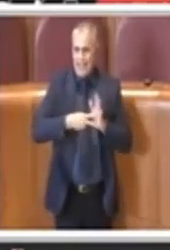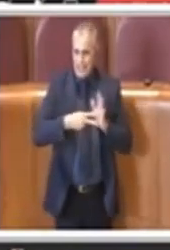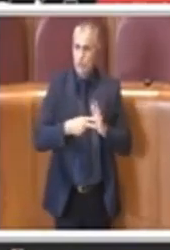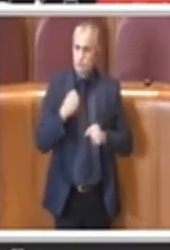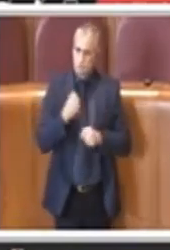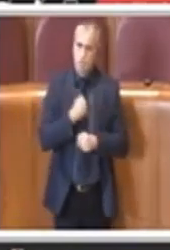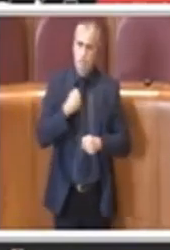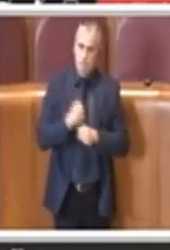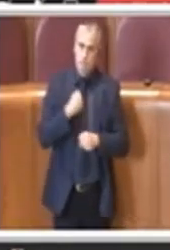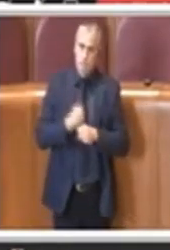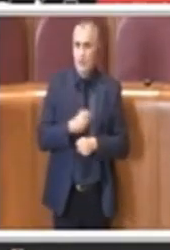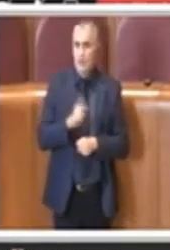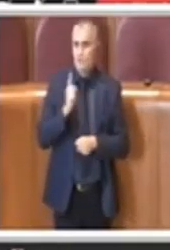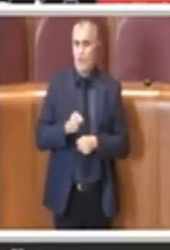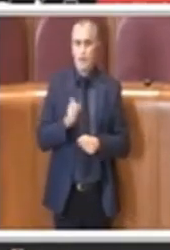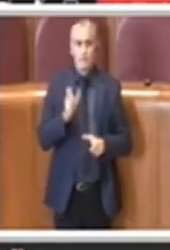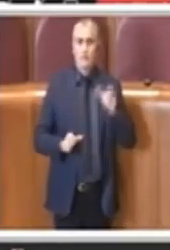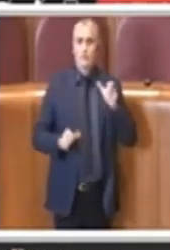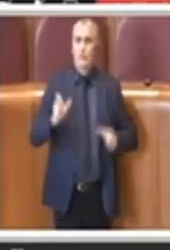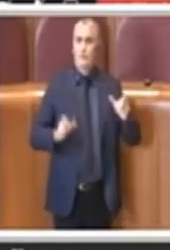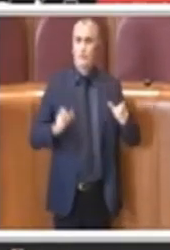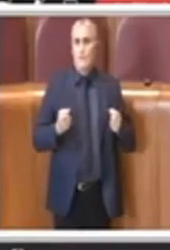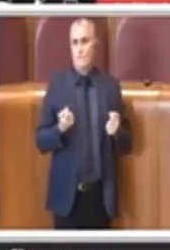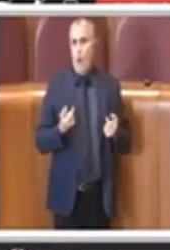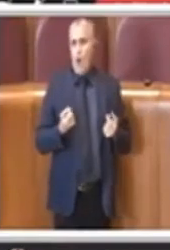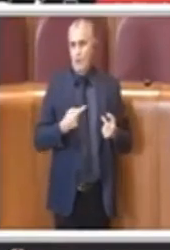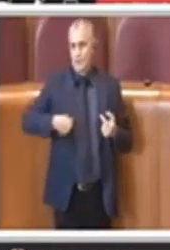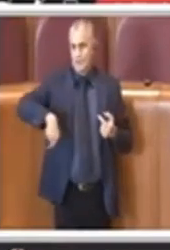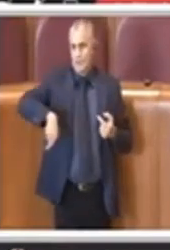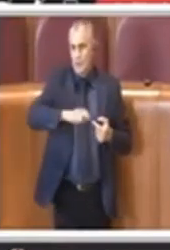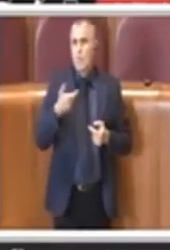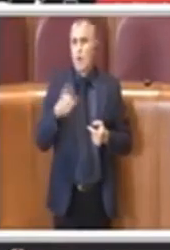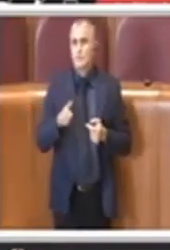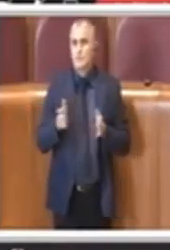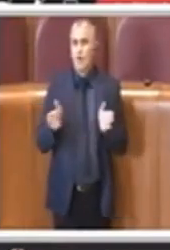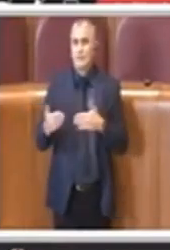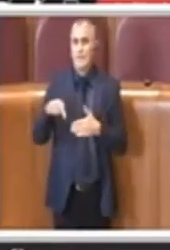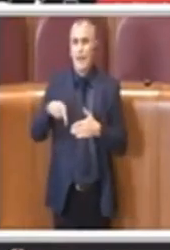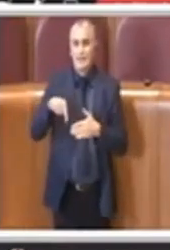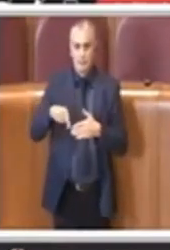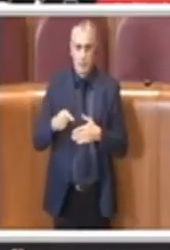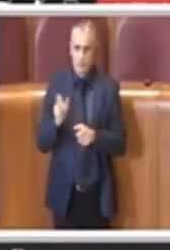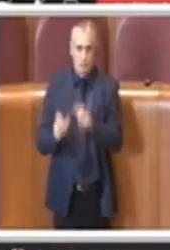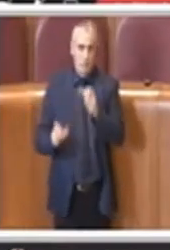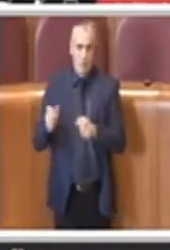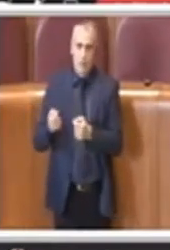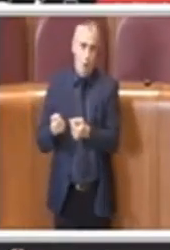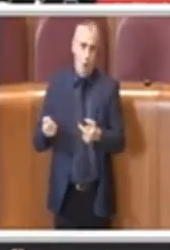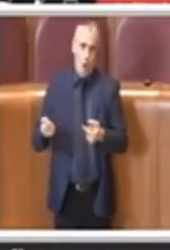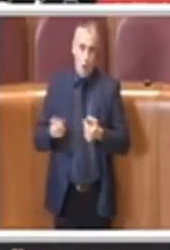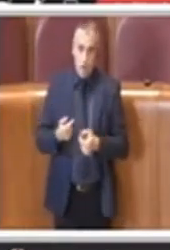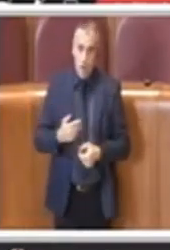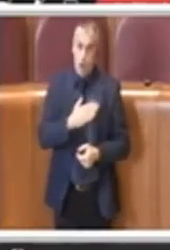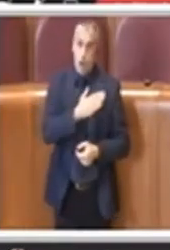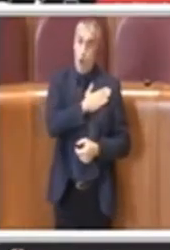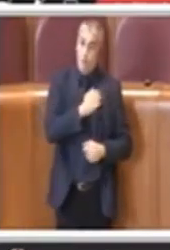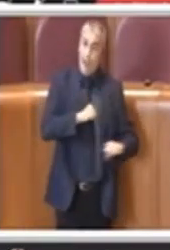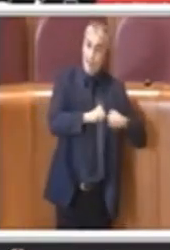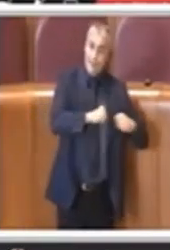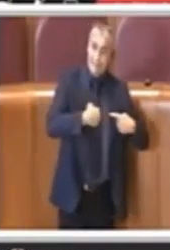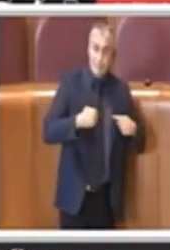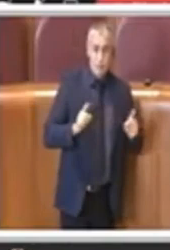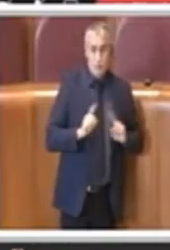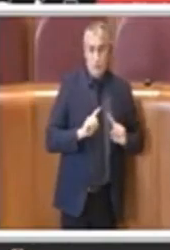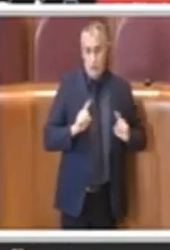sotto organico, perché il Dipartimento Ambiente ha pochissime risorse e questo non dipende da questa amministrazione, ma dipende chiaramente